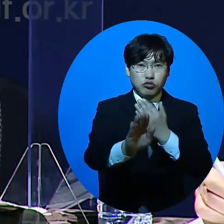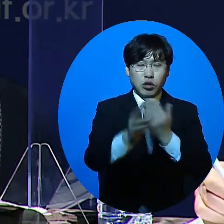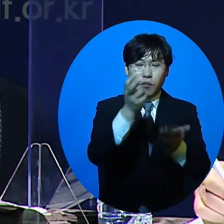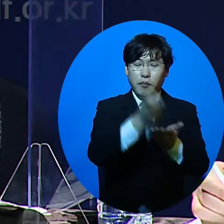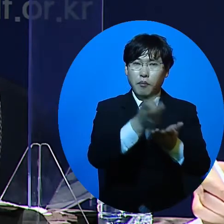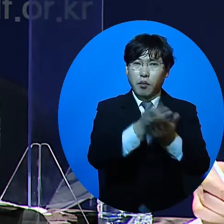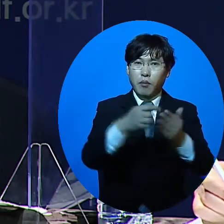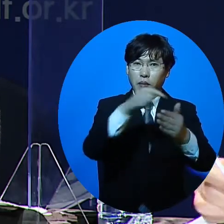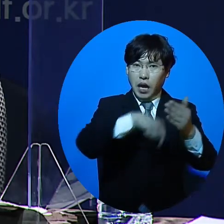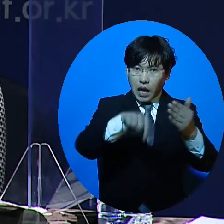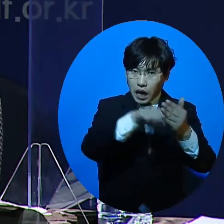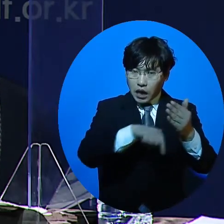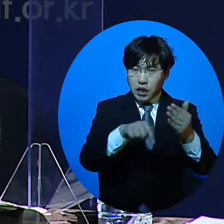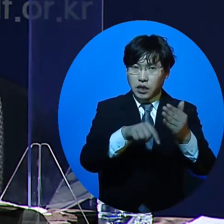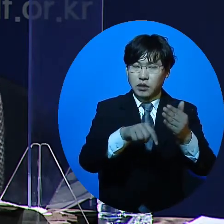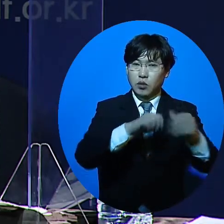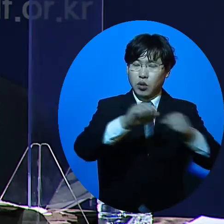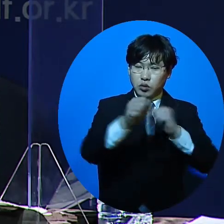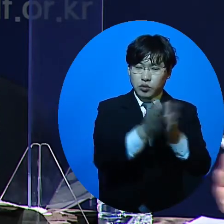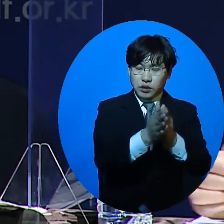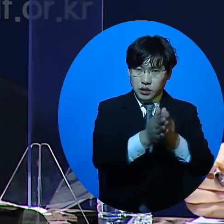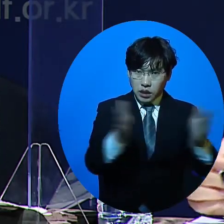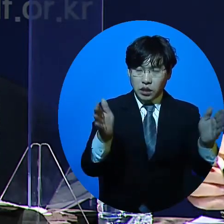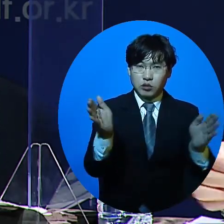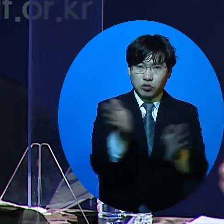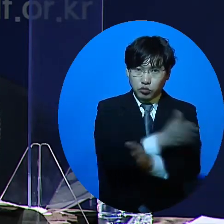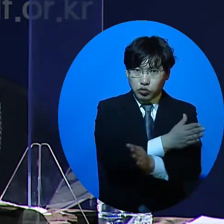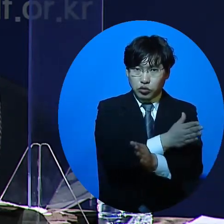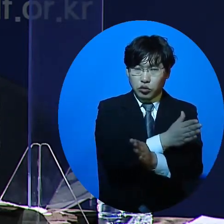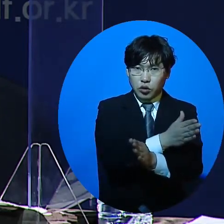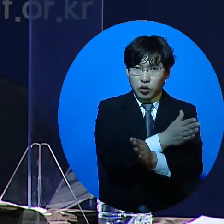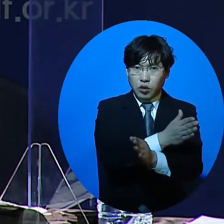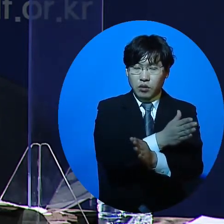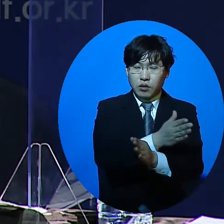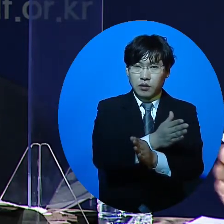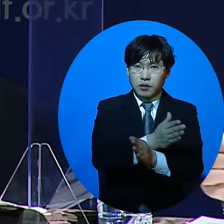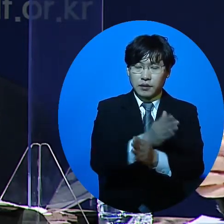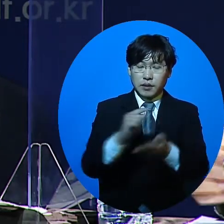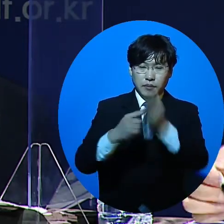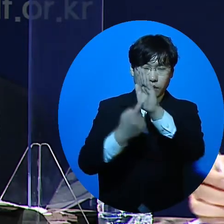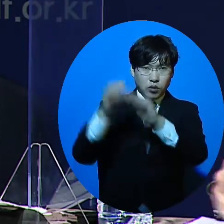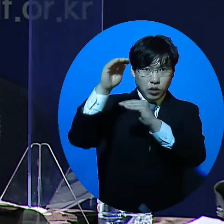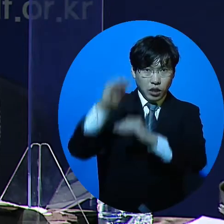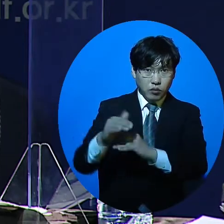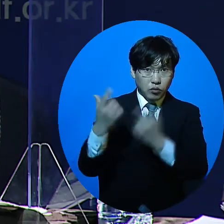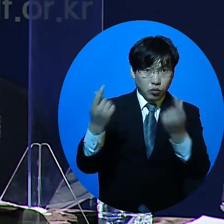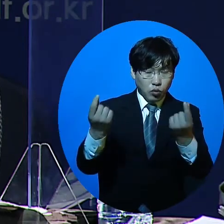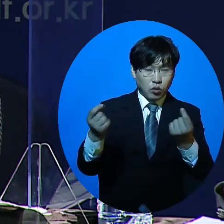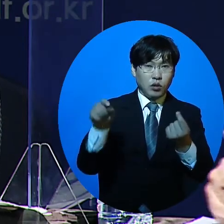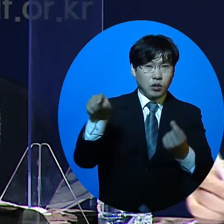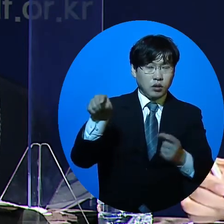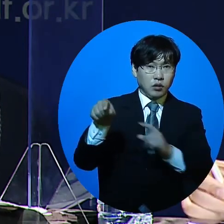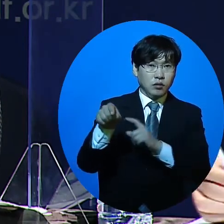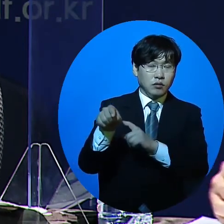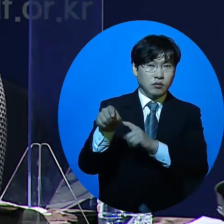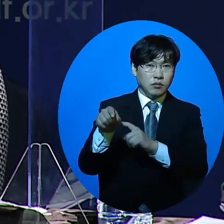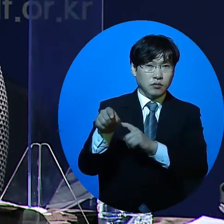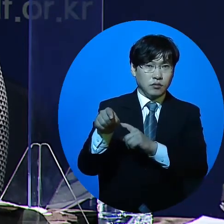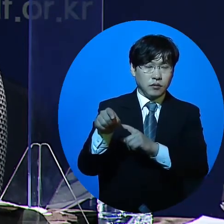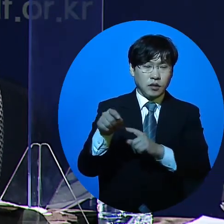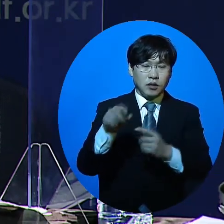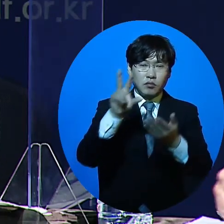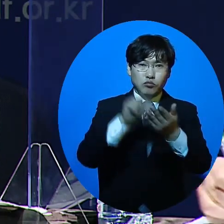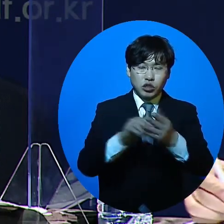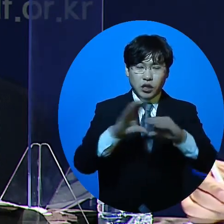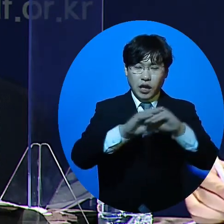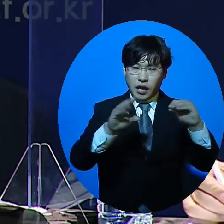이후 구봉진 교수님께서 발제해 주신 이 모든 현안과 또 그 문제점에